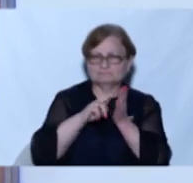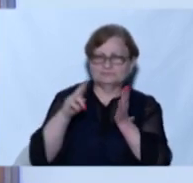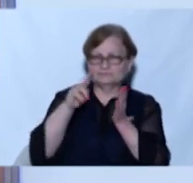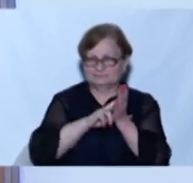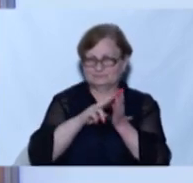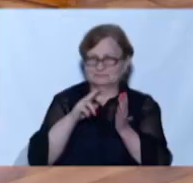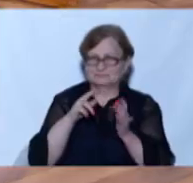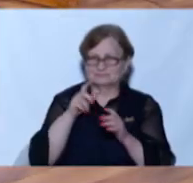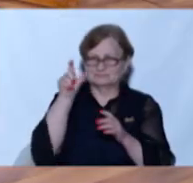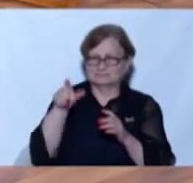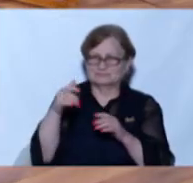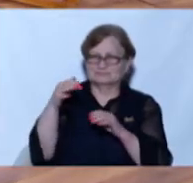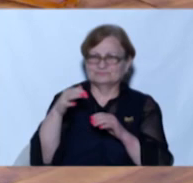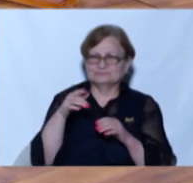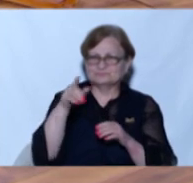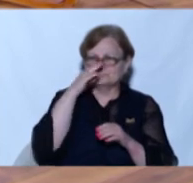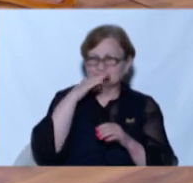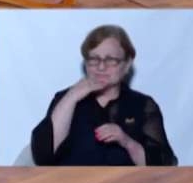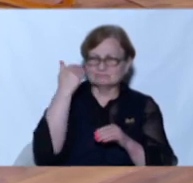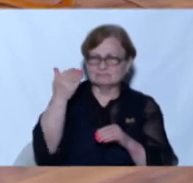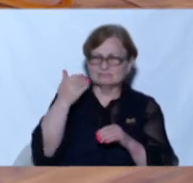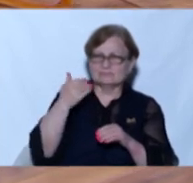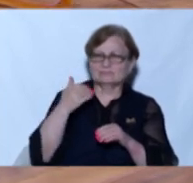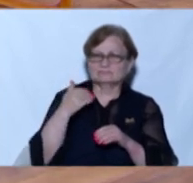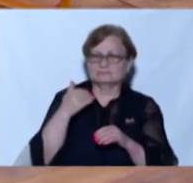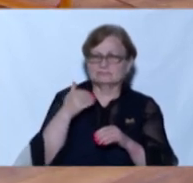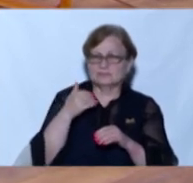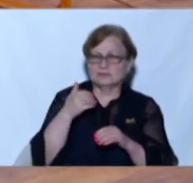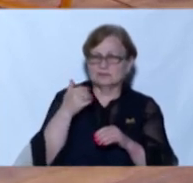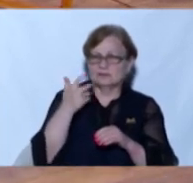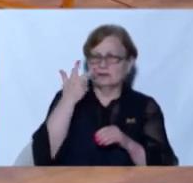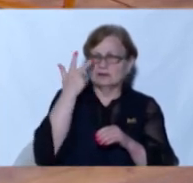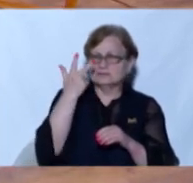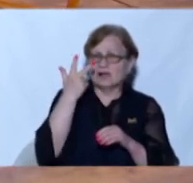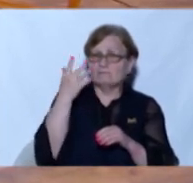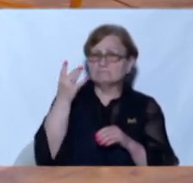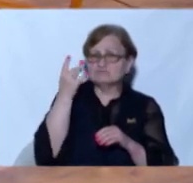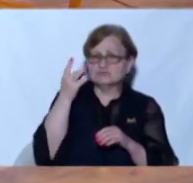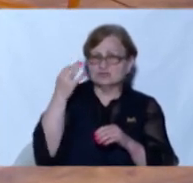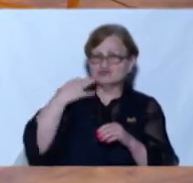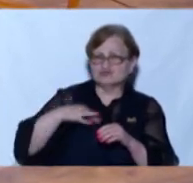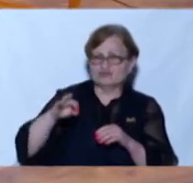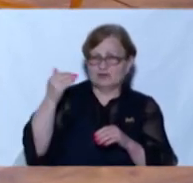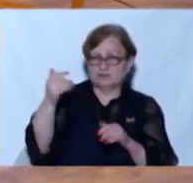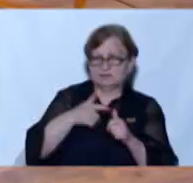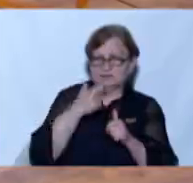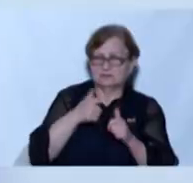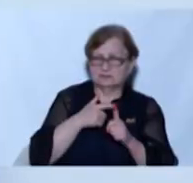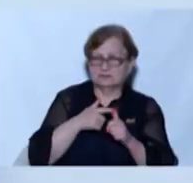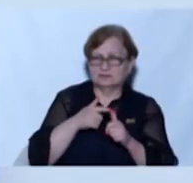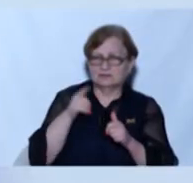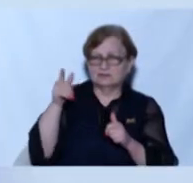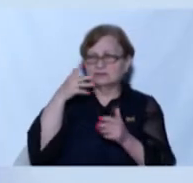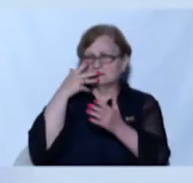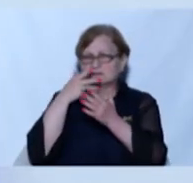საოცარი პერსონაჟის, იქ ნატეხი ელის მხოლოდ სამჯერ ნახსენები შვილის, იქ ნატეხი თინოს ცხოვრების